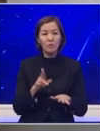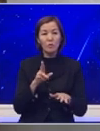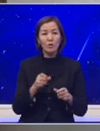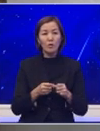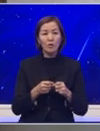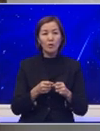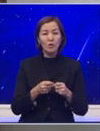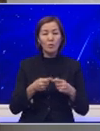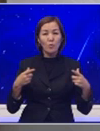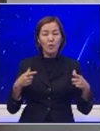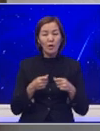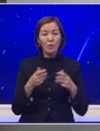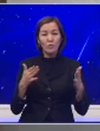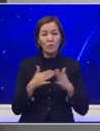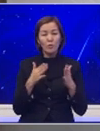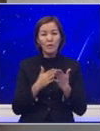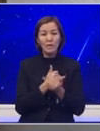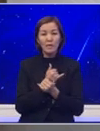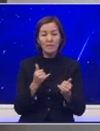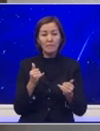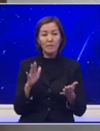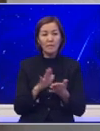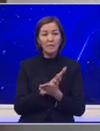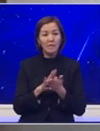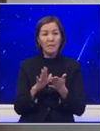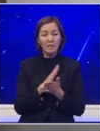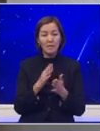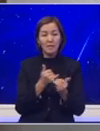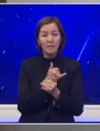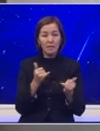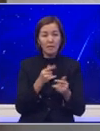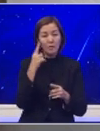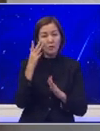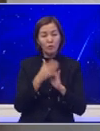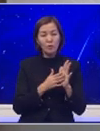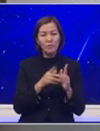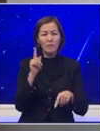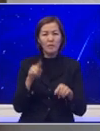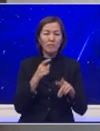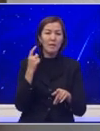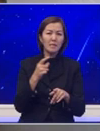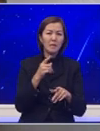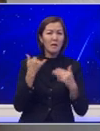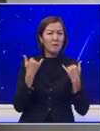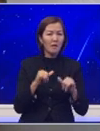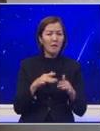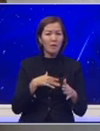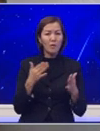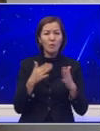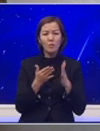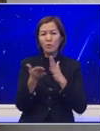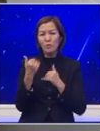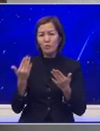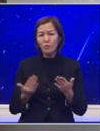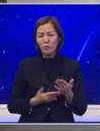үйлерге жайғастырып, тіпті шыны керек оған қызметтік ақымды да алмаймын. Түсінемін. Кей пәтер иелеріне таң қаламын. Үйлерінде бұрын тұрып